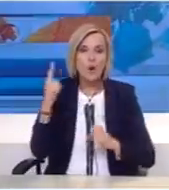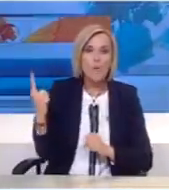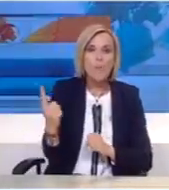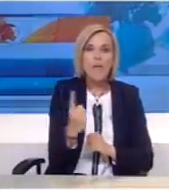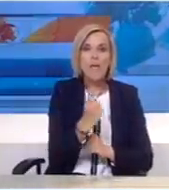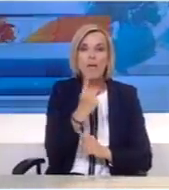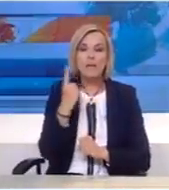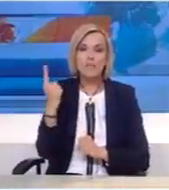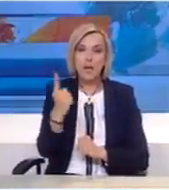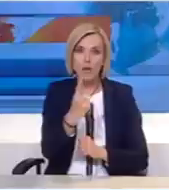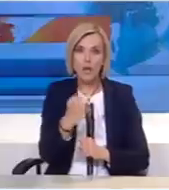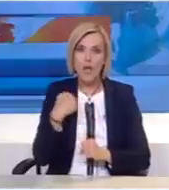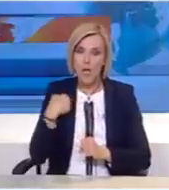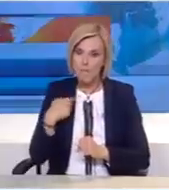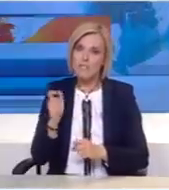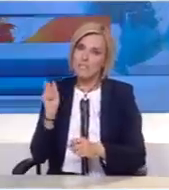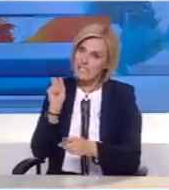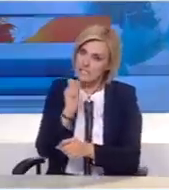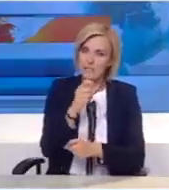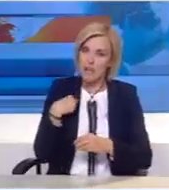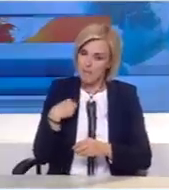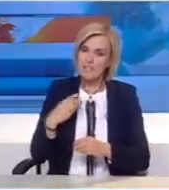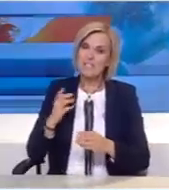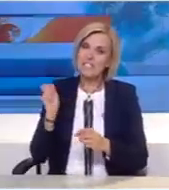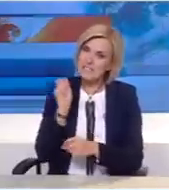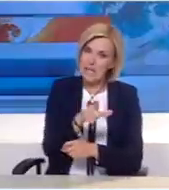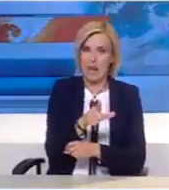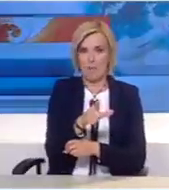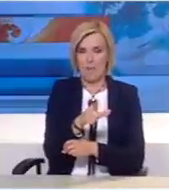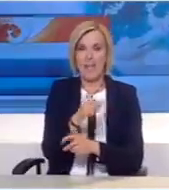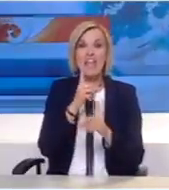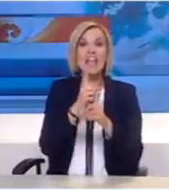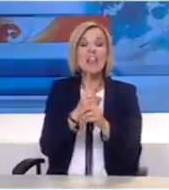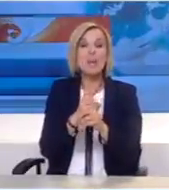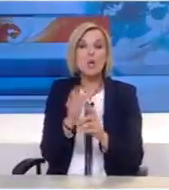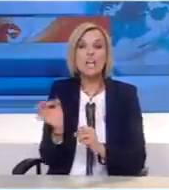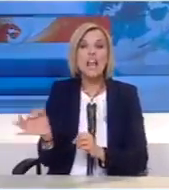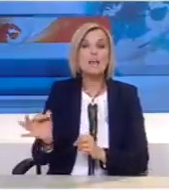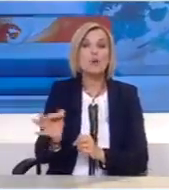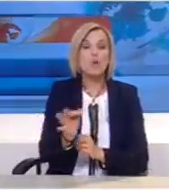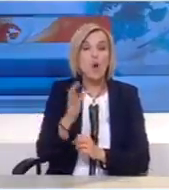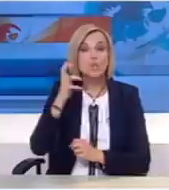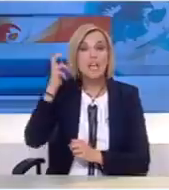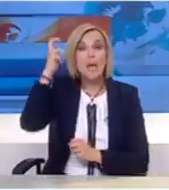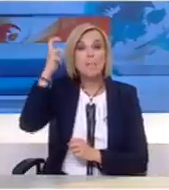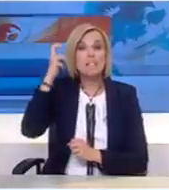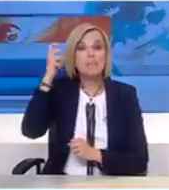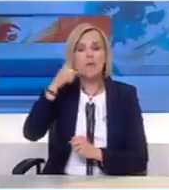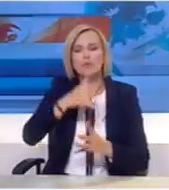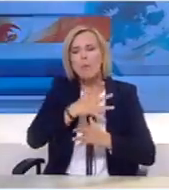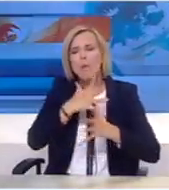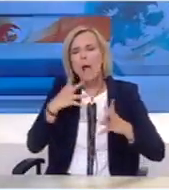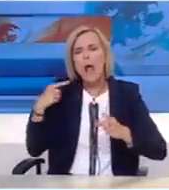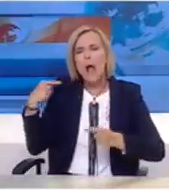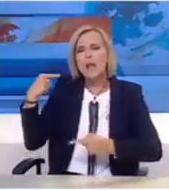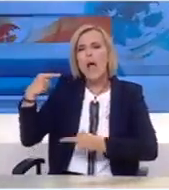Έχουμε στείλει και ειδικό κλινικό λοιμοξιολόγο από το Αττικό, ο οποίος έχει τεράστια εμπειρία και εκπαίδευση